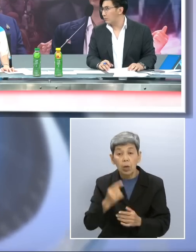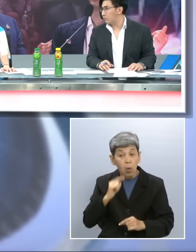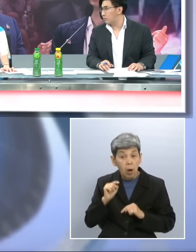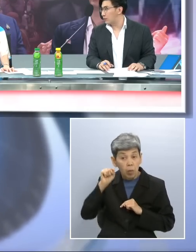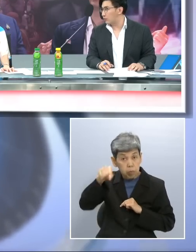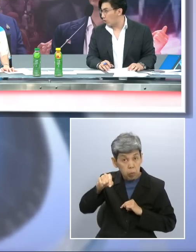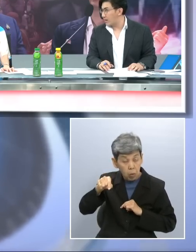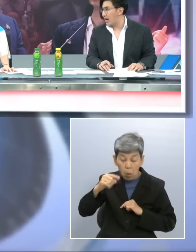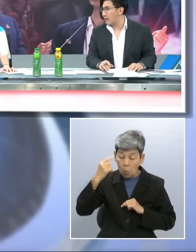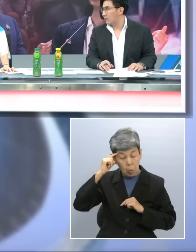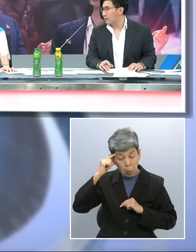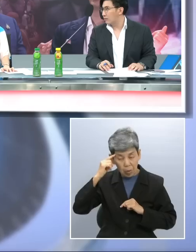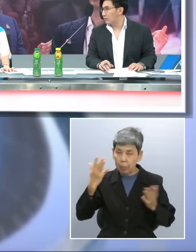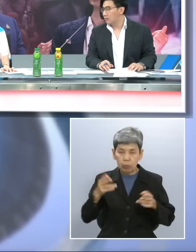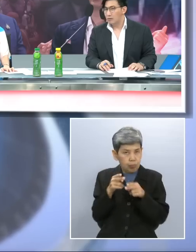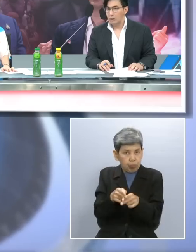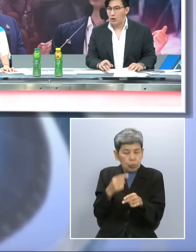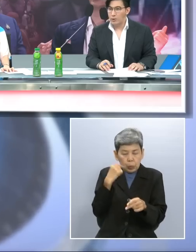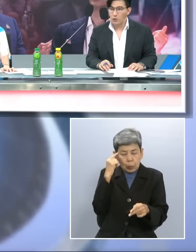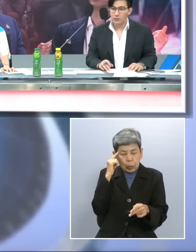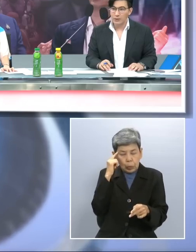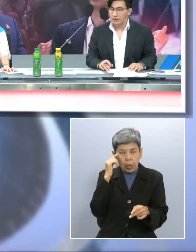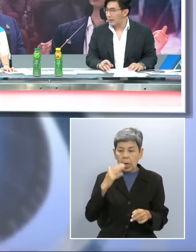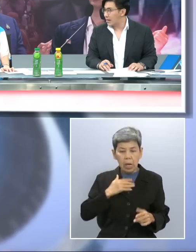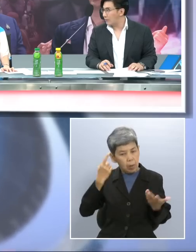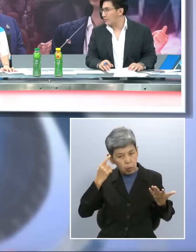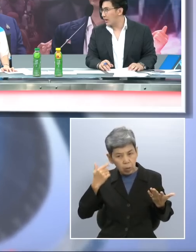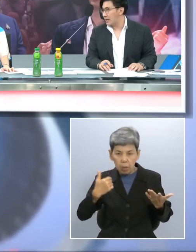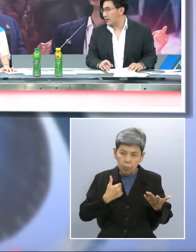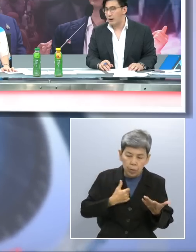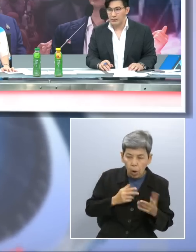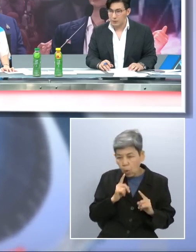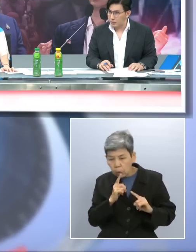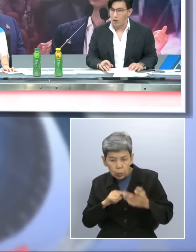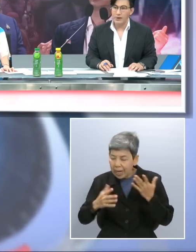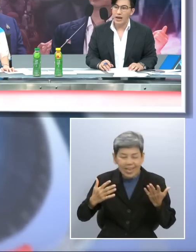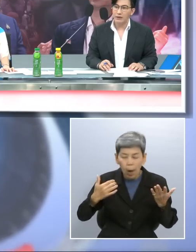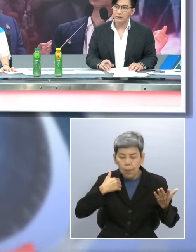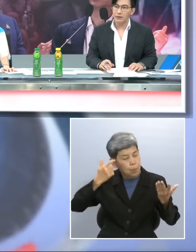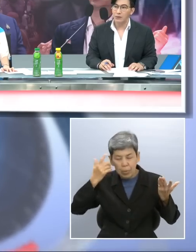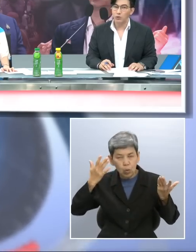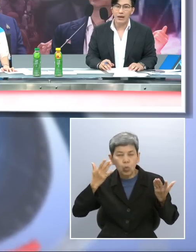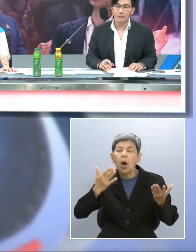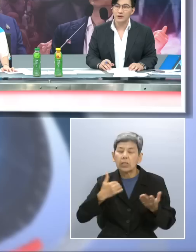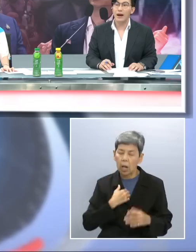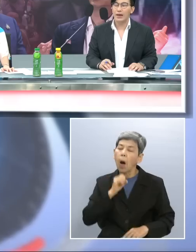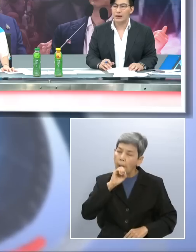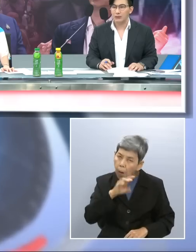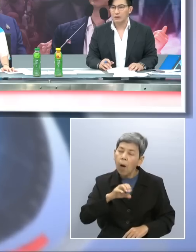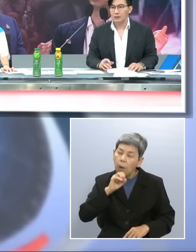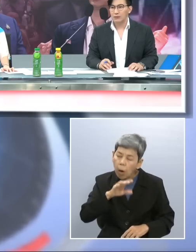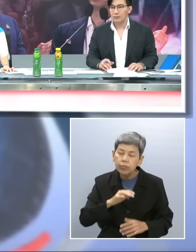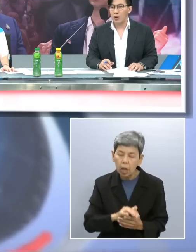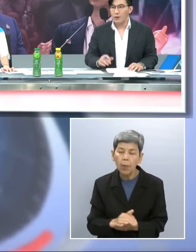วันสิ่งนี้เราตอบไม่ได้เราไม่รู้จะมีคลื่นใต้น้ำแต่มีอะไรยังไงหรือเปล่าอันนี้ตอบไม่ได้อันนี้พูดตามเนื้อผ้า